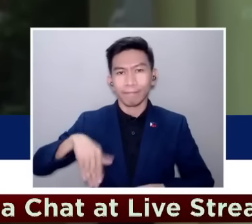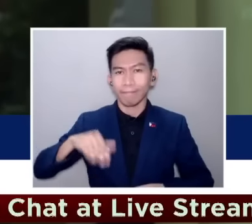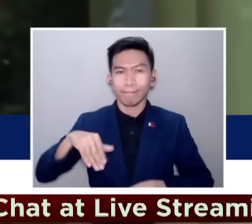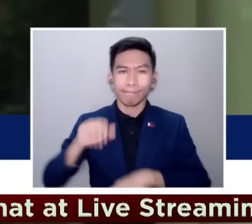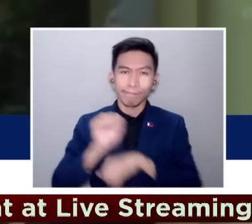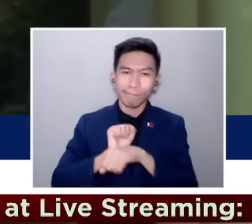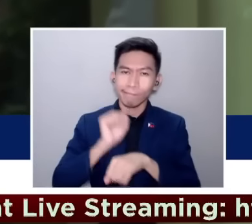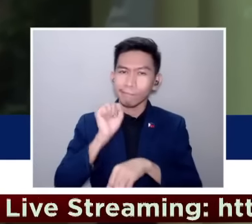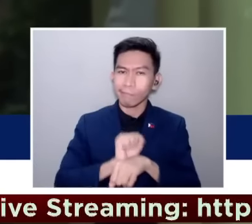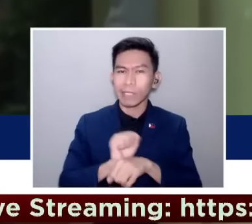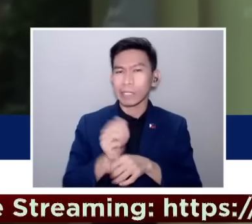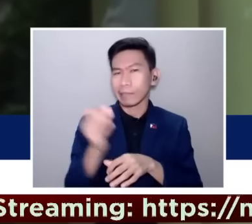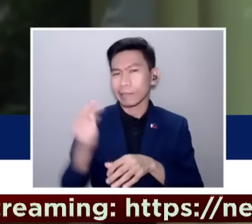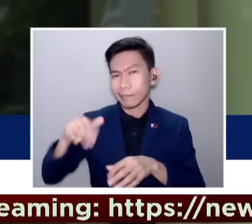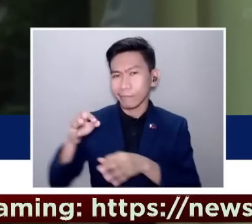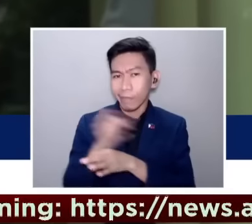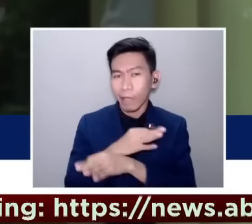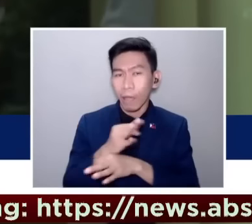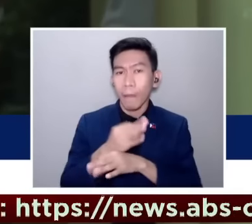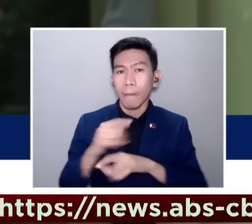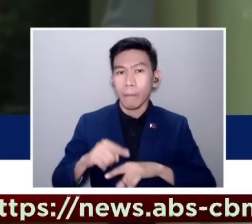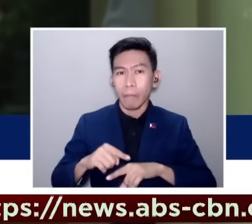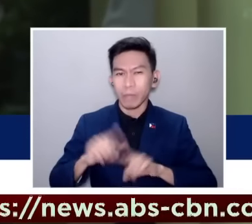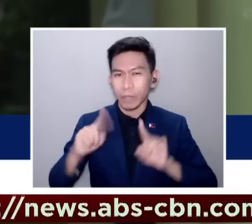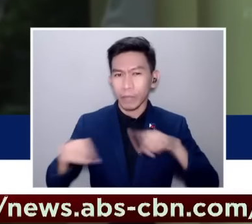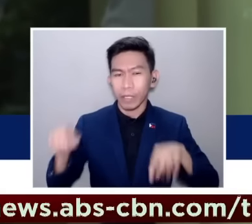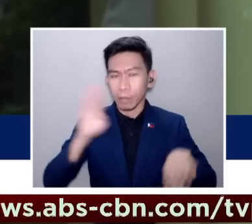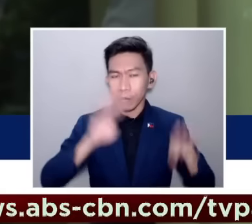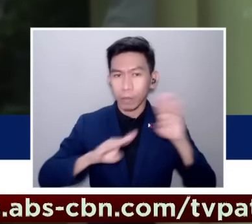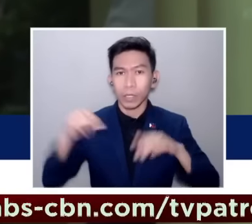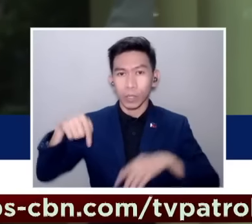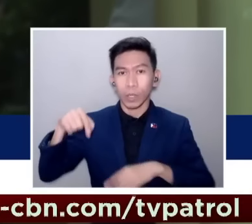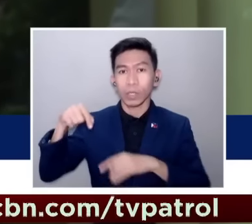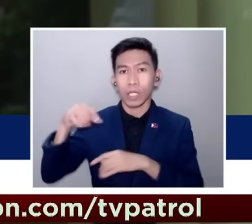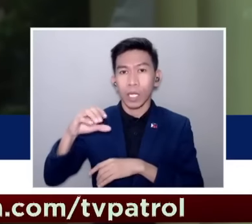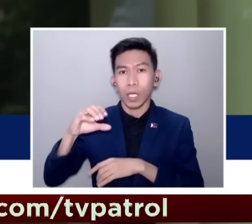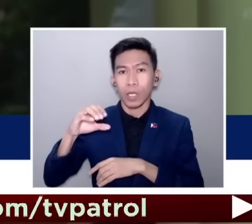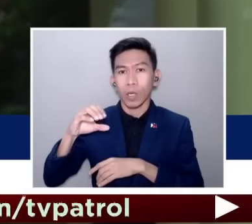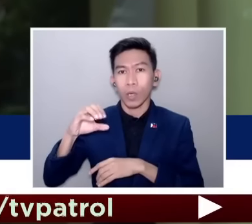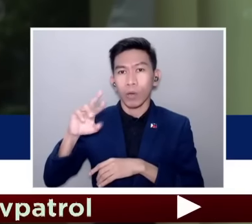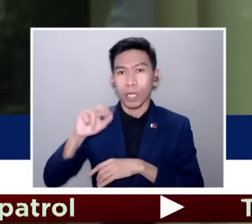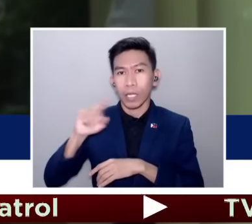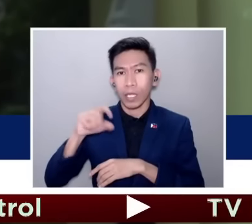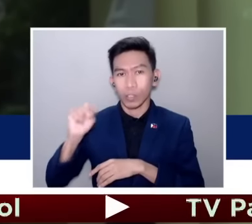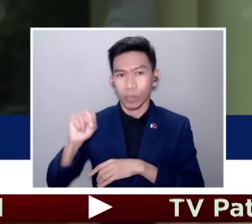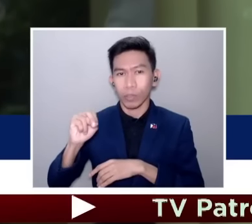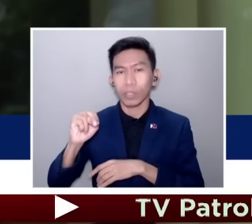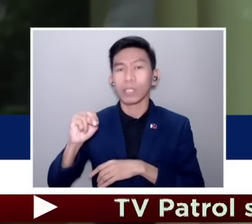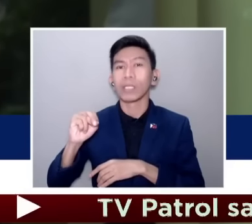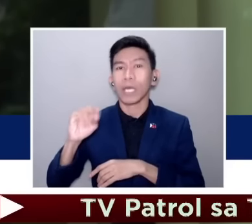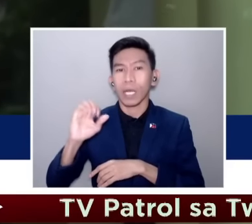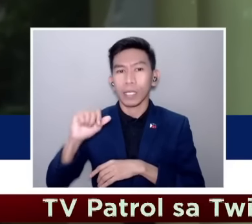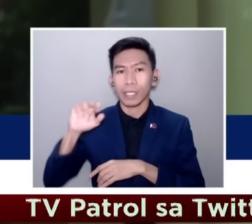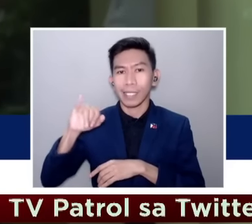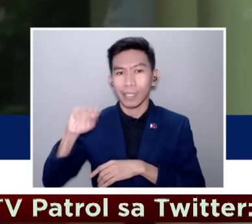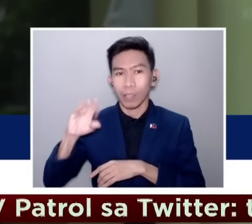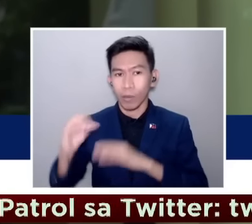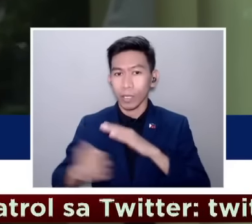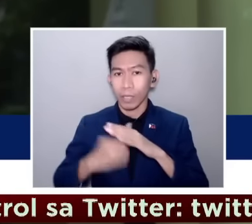Sari-sari ang naging aberya. Pero dito sa President Corazon C. Aquino Elementary School o PKS dito sa May Quezon